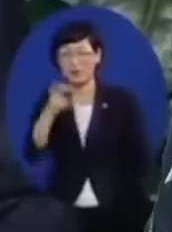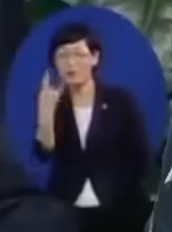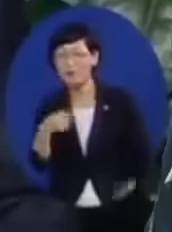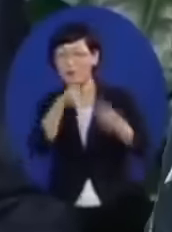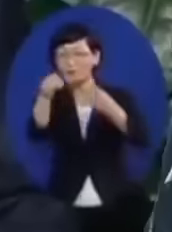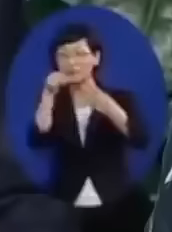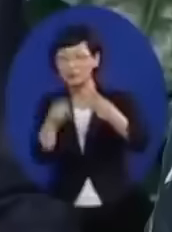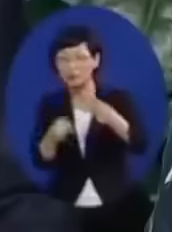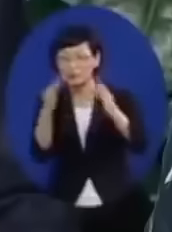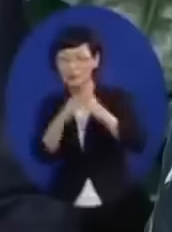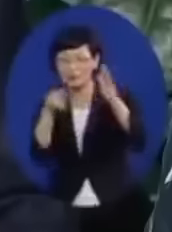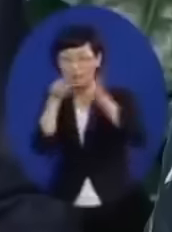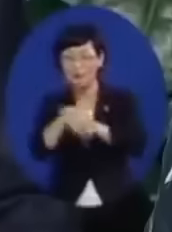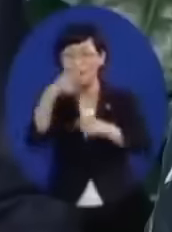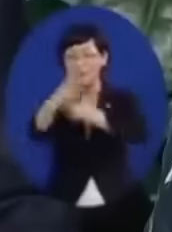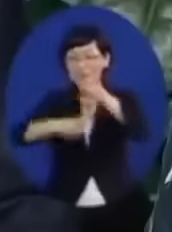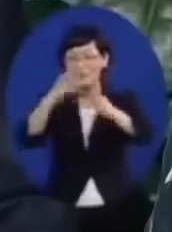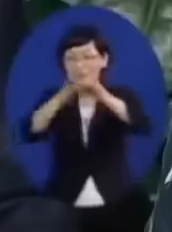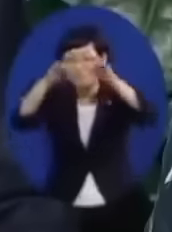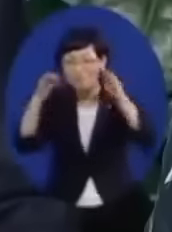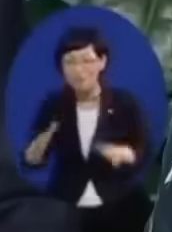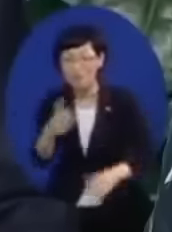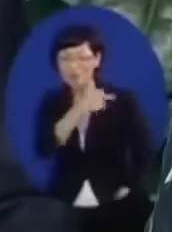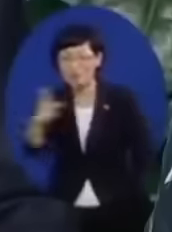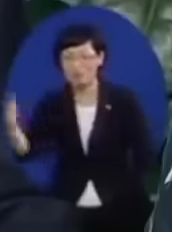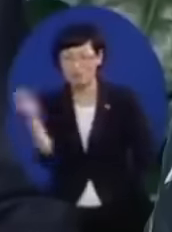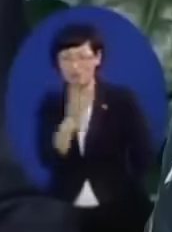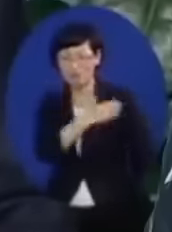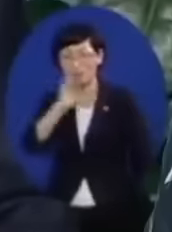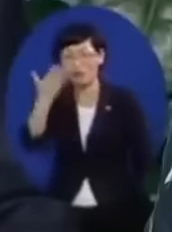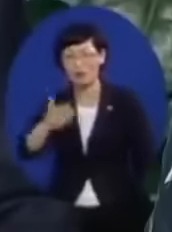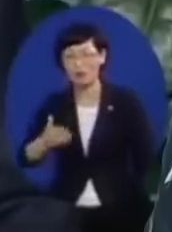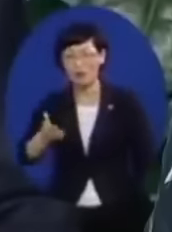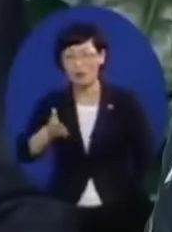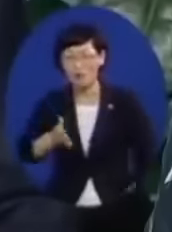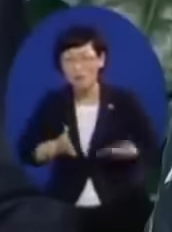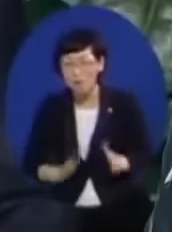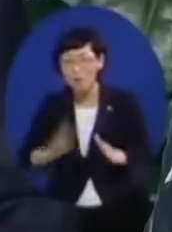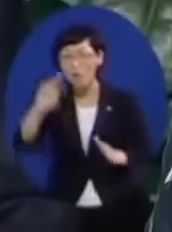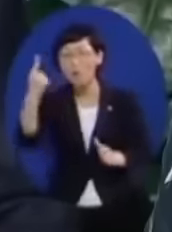가서 20년 만에 큰 부자가 되어서 고향